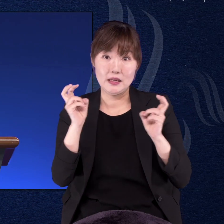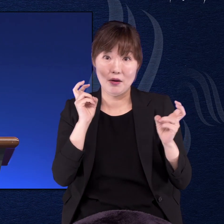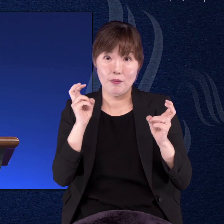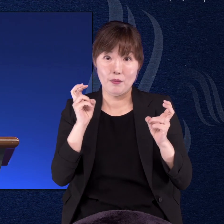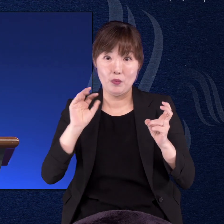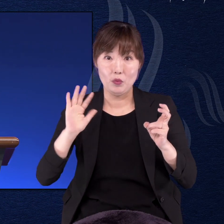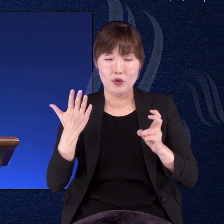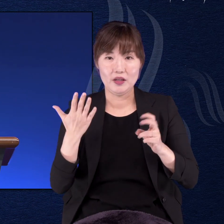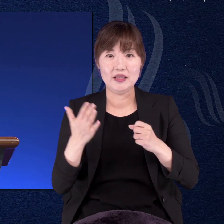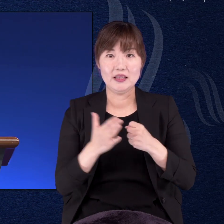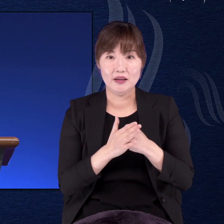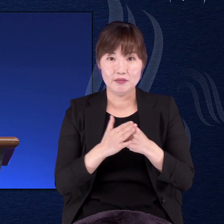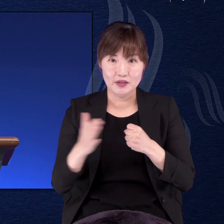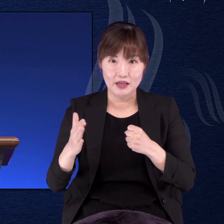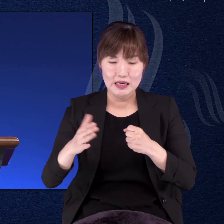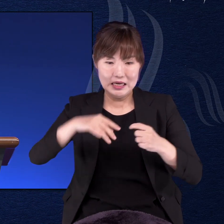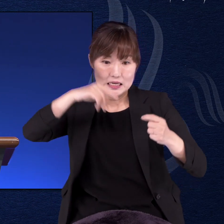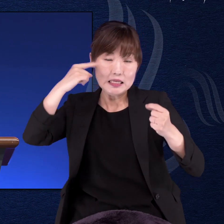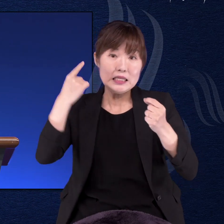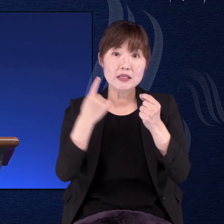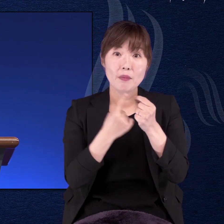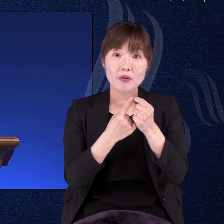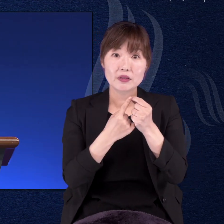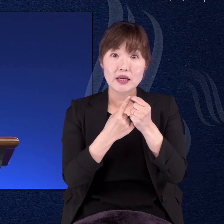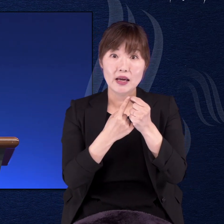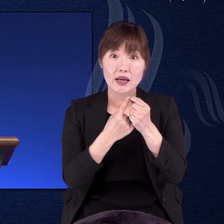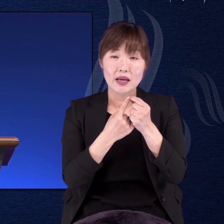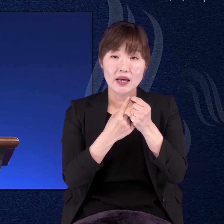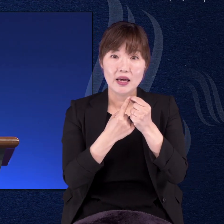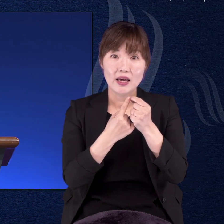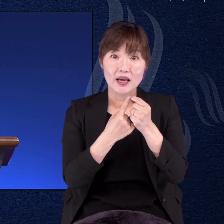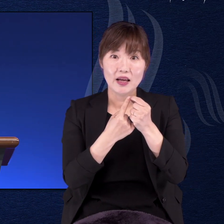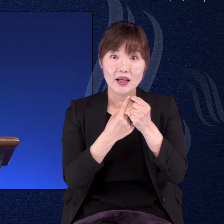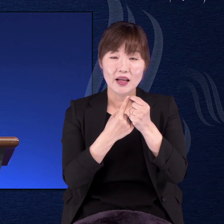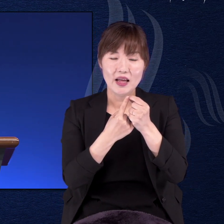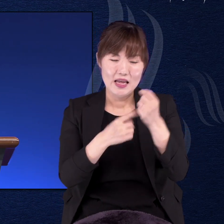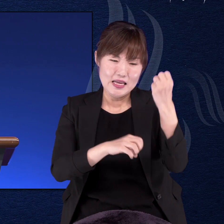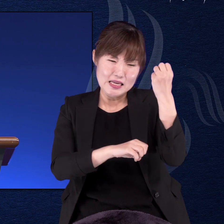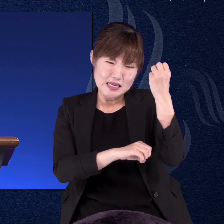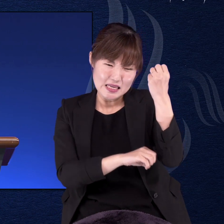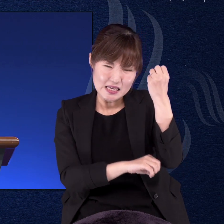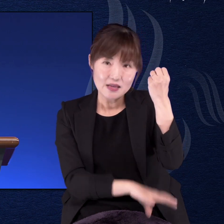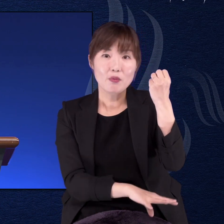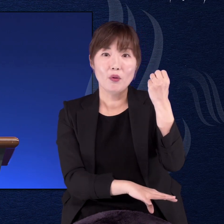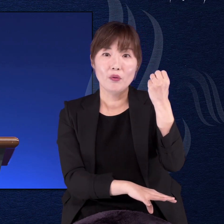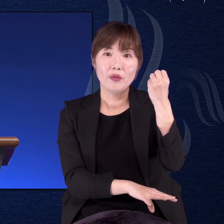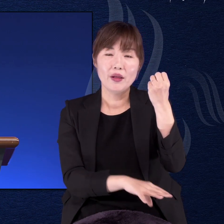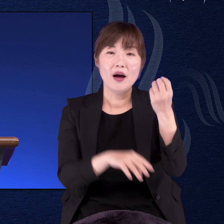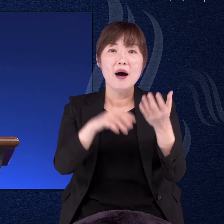성경적 양육의 첫 번째 기본 원리는 우리가 기본 원리를 알아야 되는 게 사명이라고